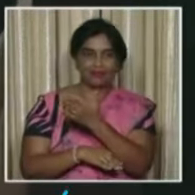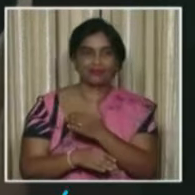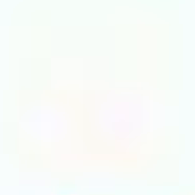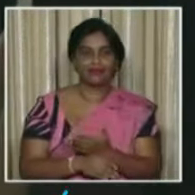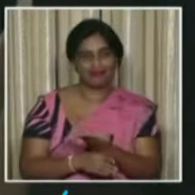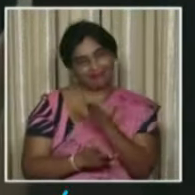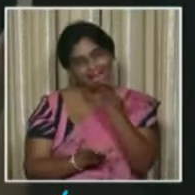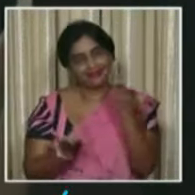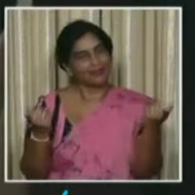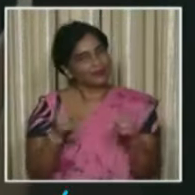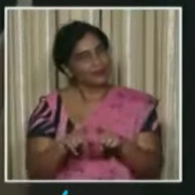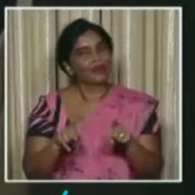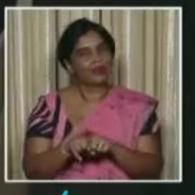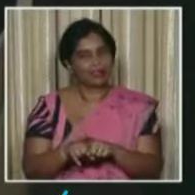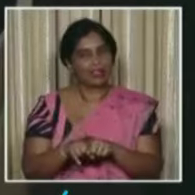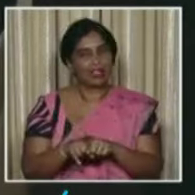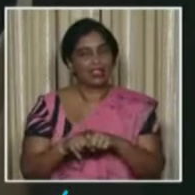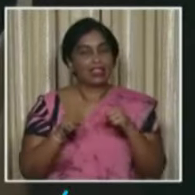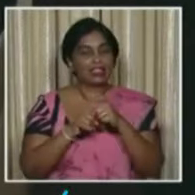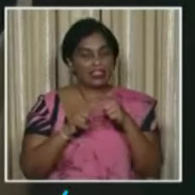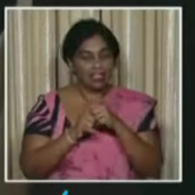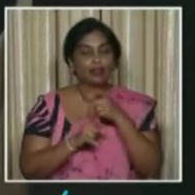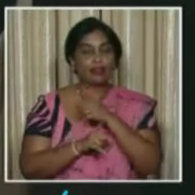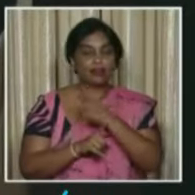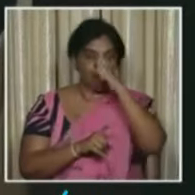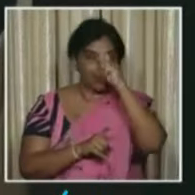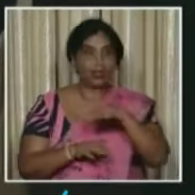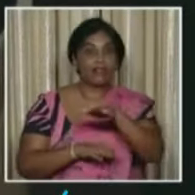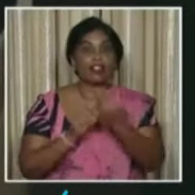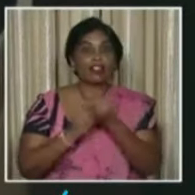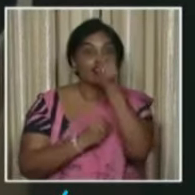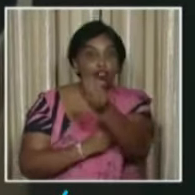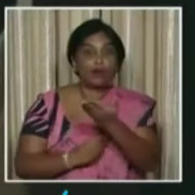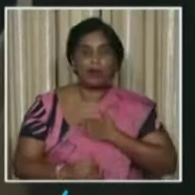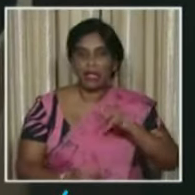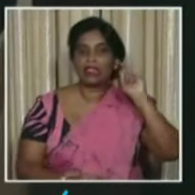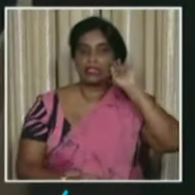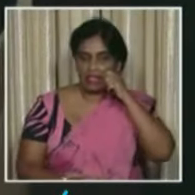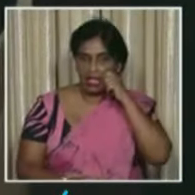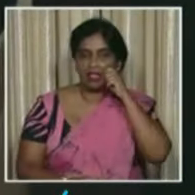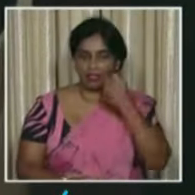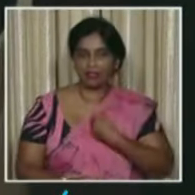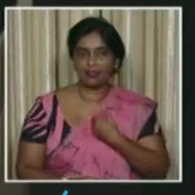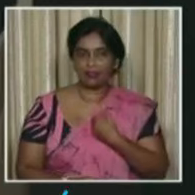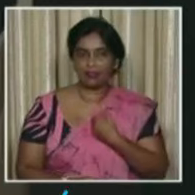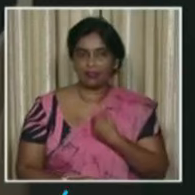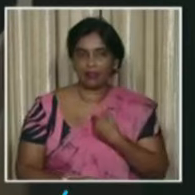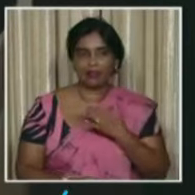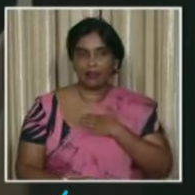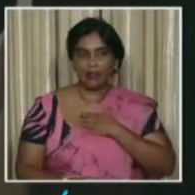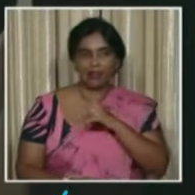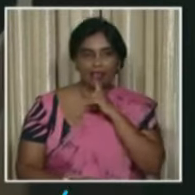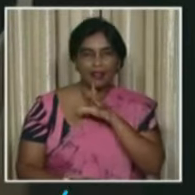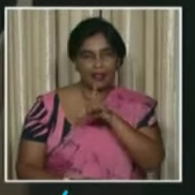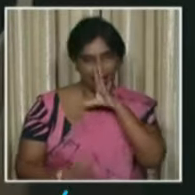අනේ අම්මේ දෙමු දසනායක මැතිතුමාට ඉඳම දුන්නේ මගේ තාත්තා කතා කරගෙන යන්න ඔය ඔබතුමා ප්‍රශ්නේ මං අහන්නේ